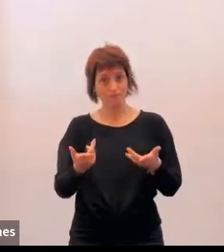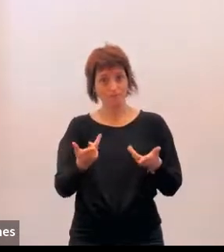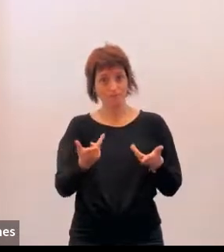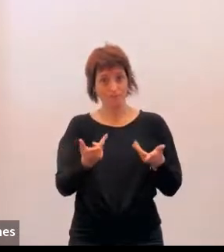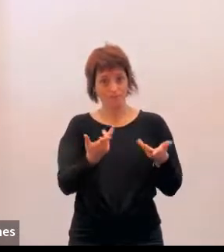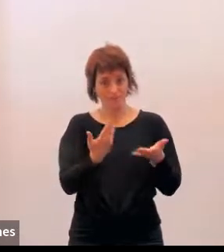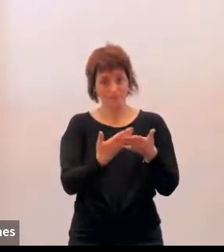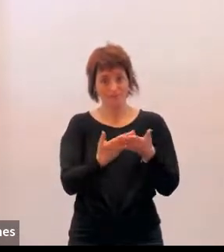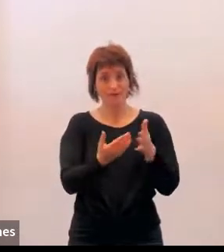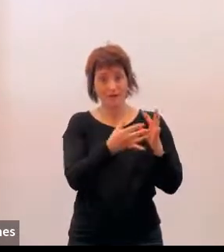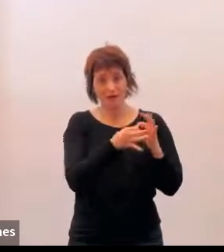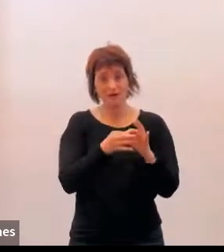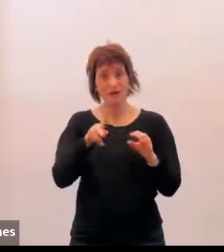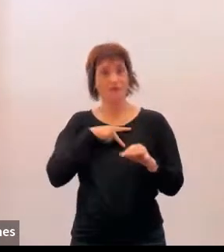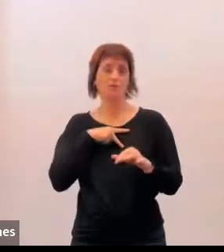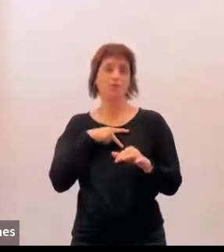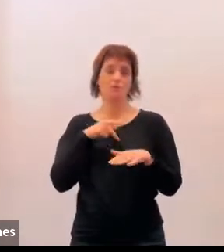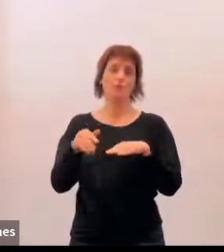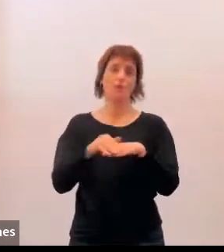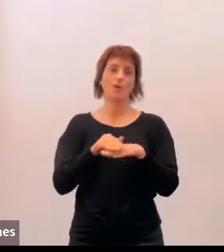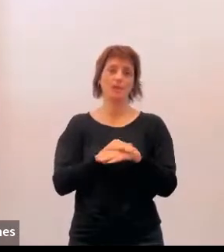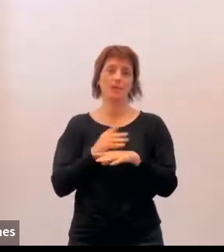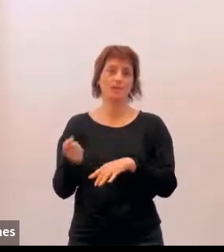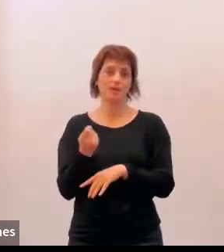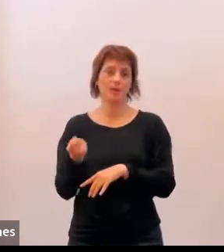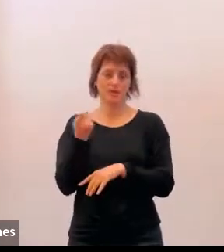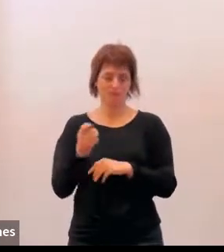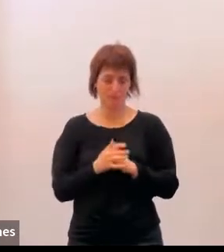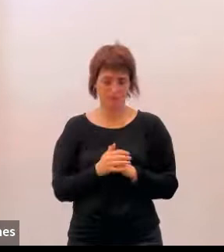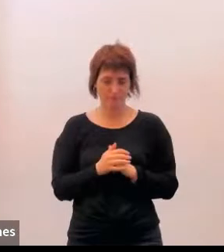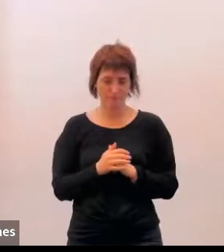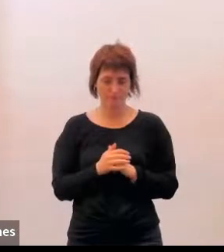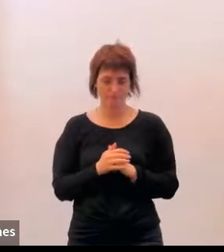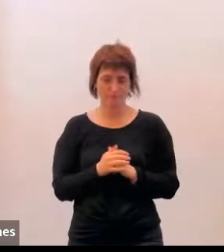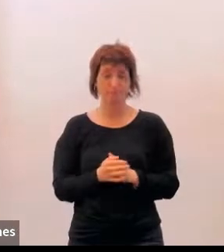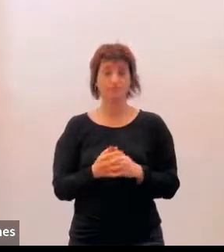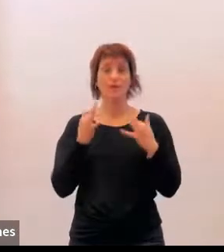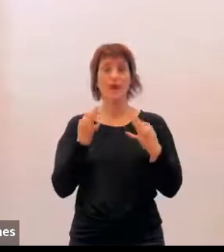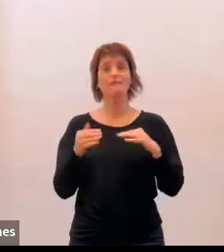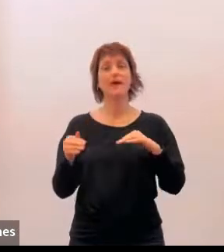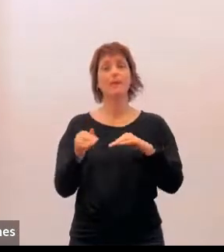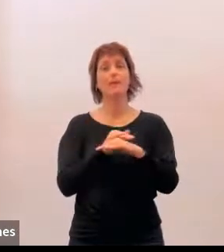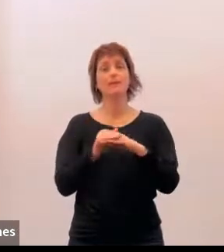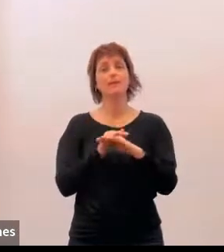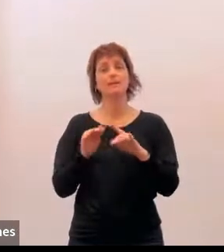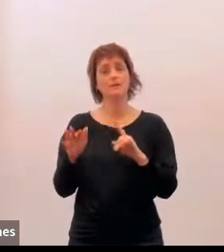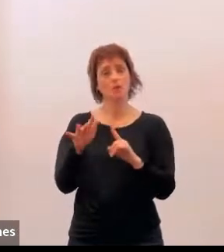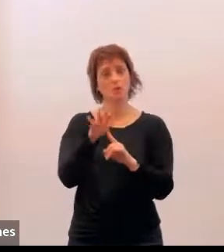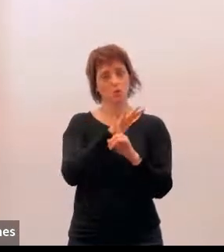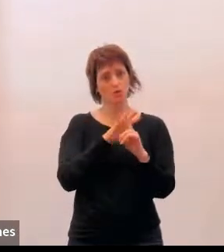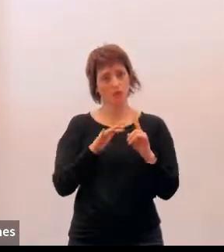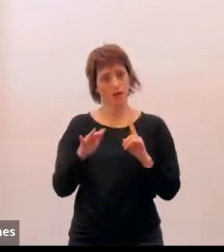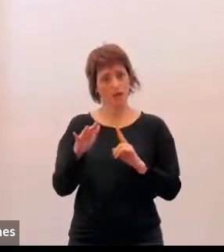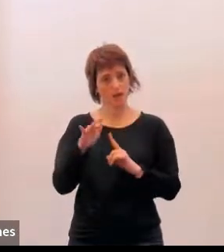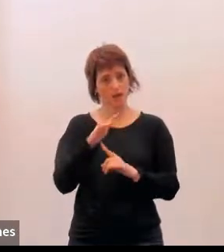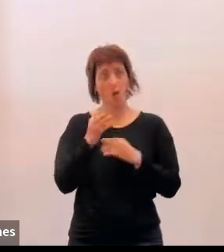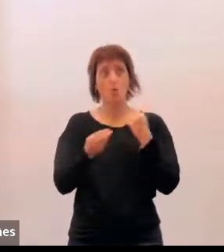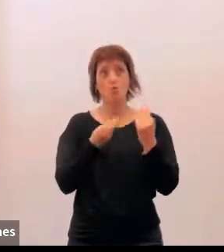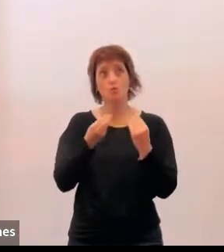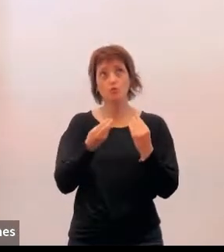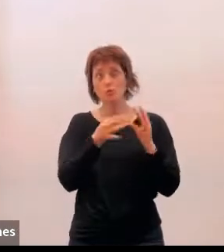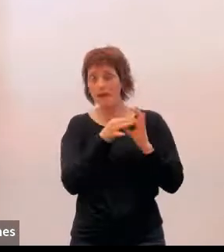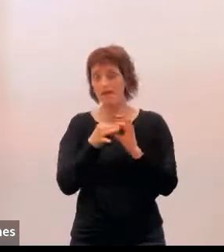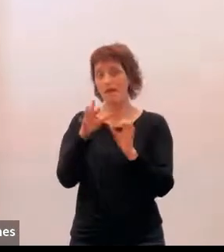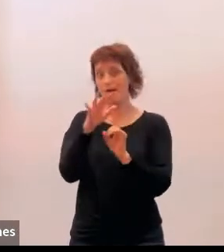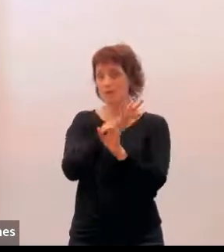dans nos politiques éducatives. Quand vous parlez des politiques sociales ou du lien social